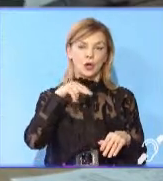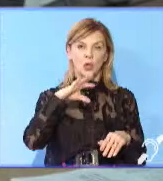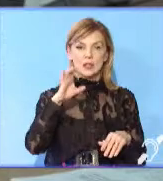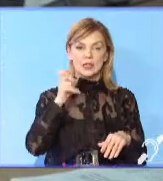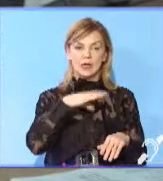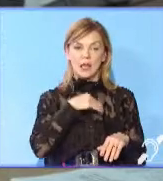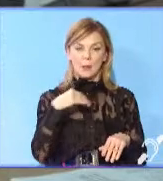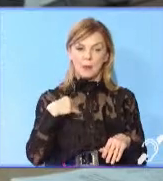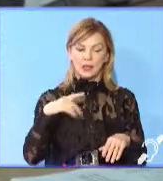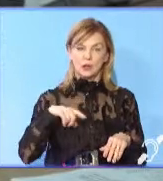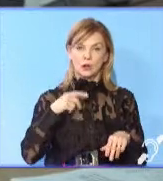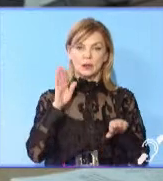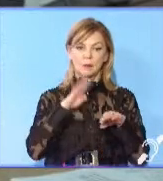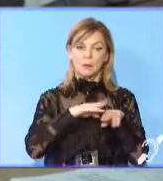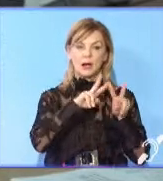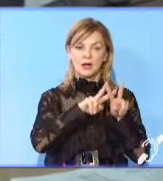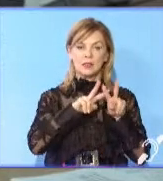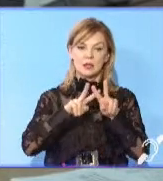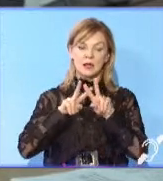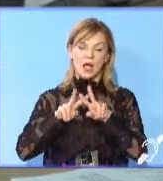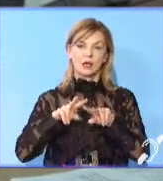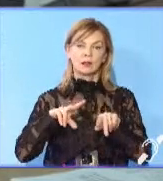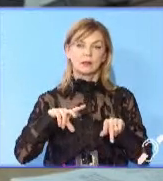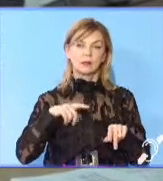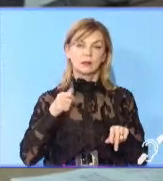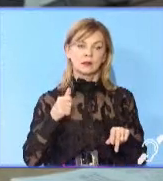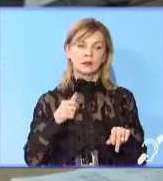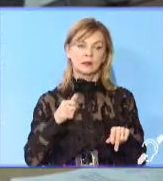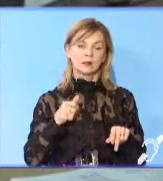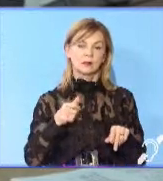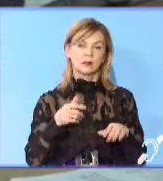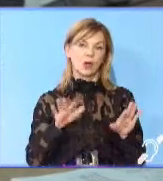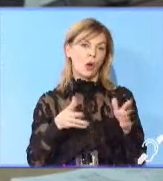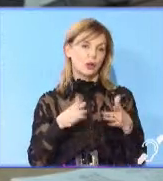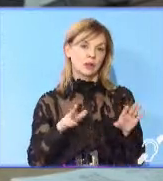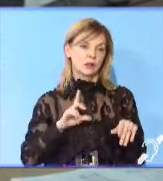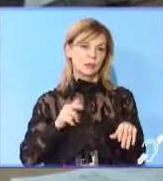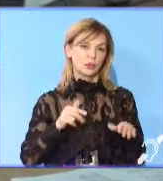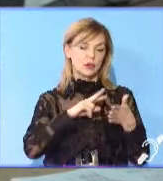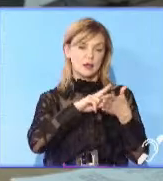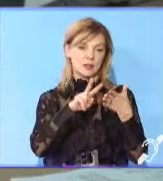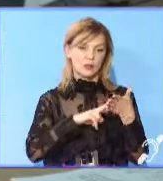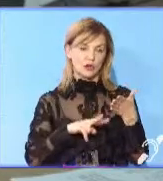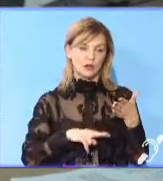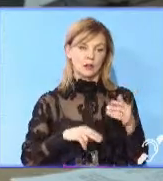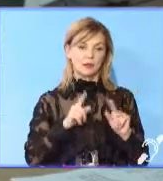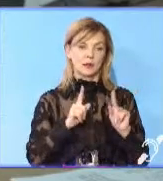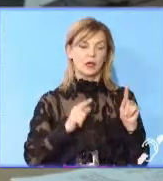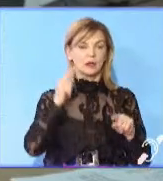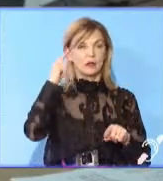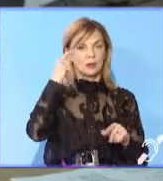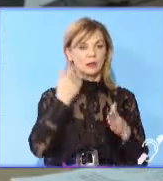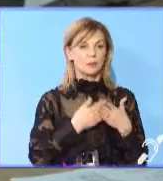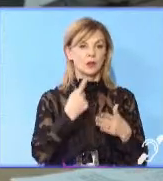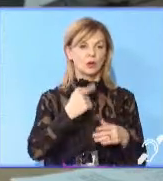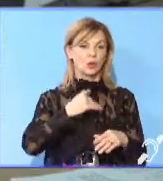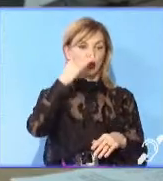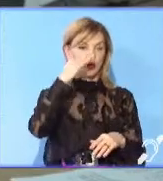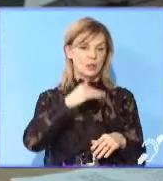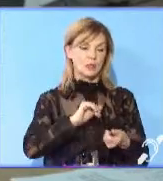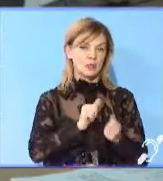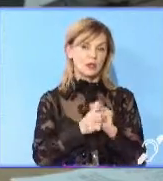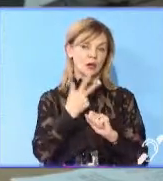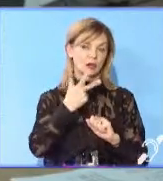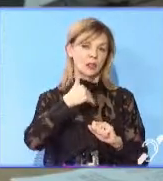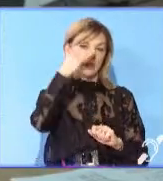pe meteoromania.ro, sunt disponibile oricând. Fie că ne gândim la prognoză pe o zi, pe două zile, pe trei zile,